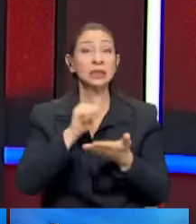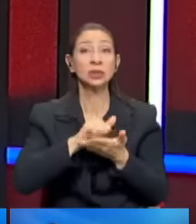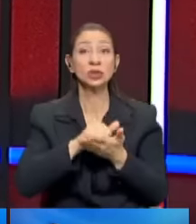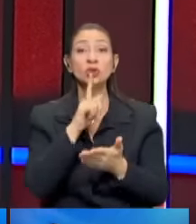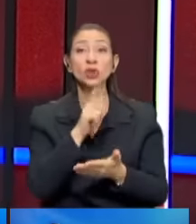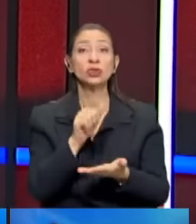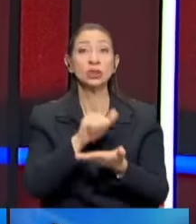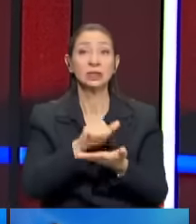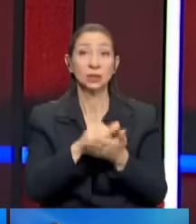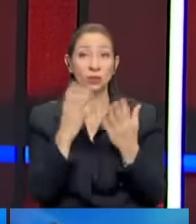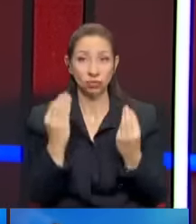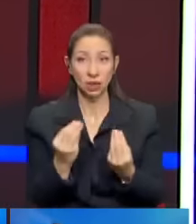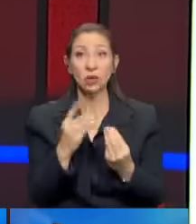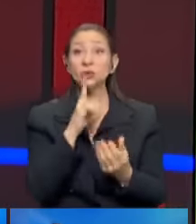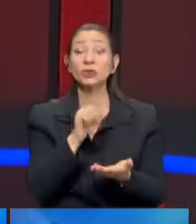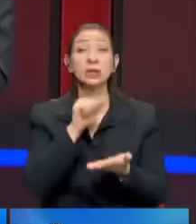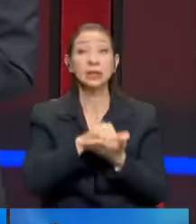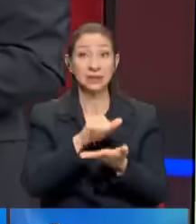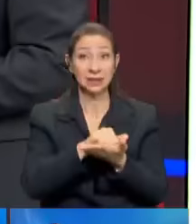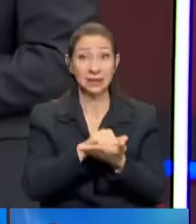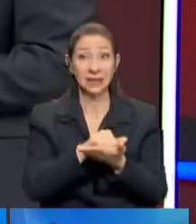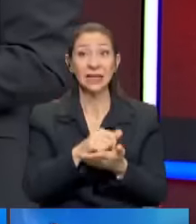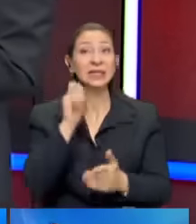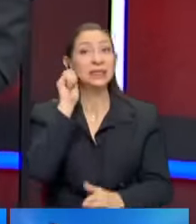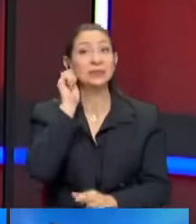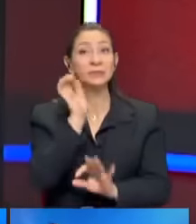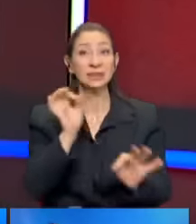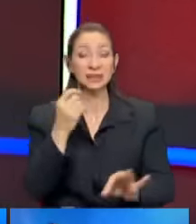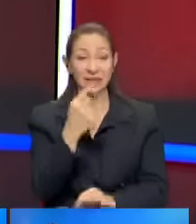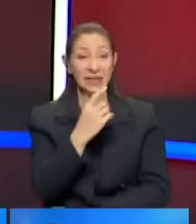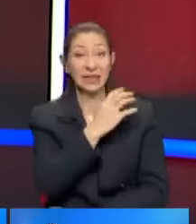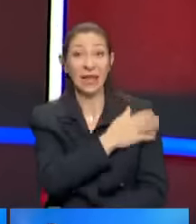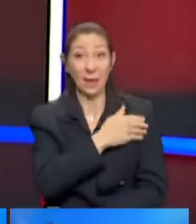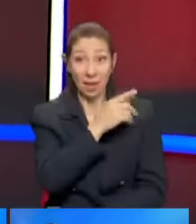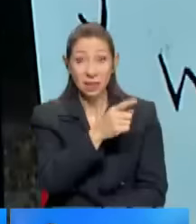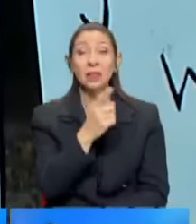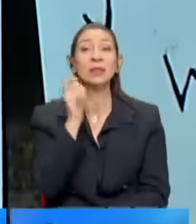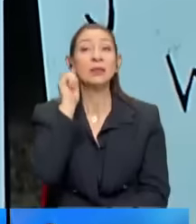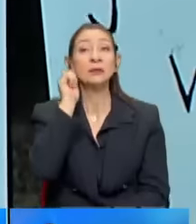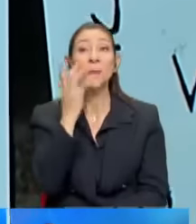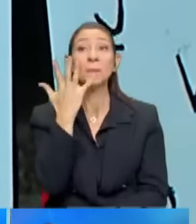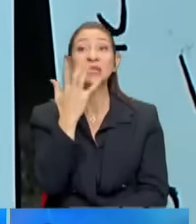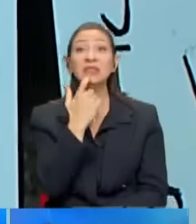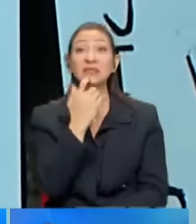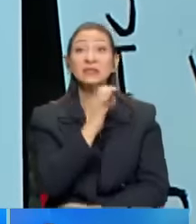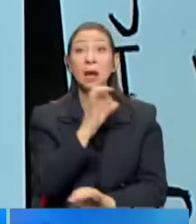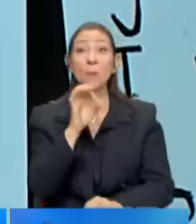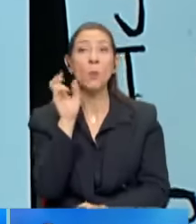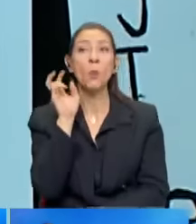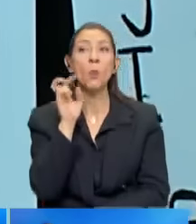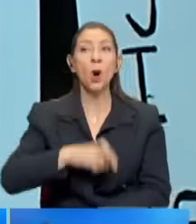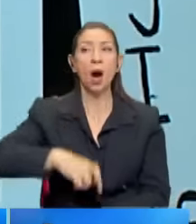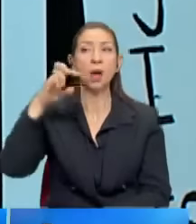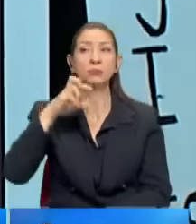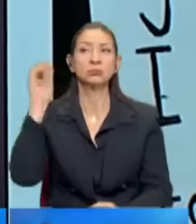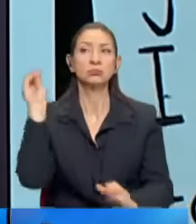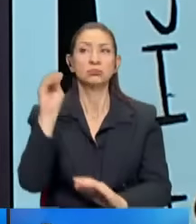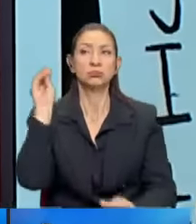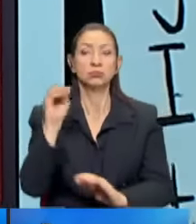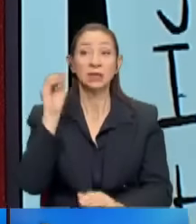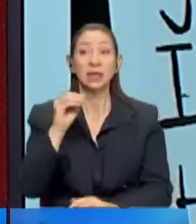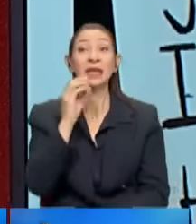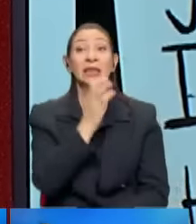Sözcü gazetesi olacak Sözcü gazetesi disiplinsiz dedikleri Teğmen disiplinden 5 yıl tam puan almış manşetiyle çıkmış Bugün